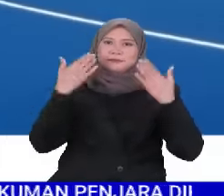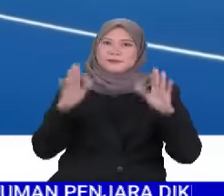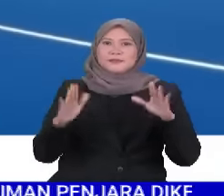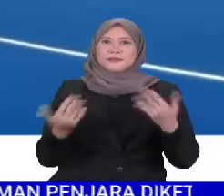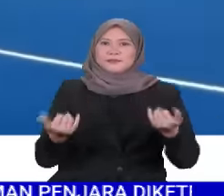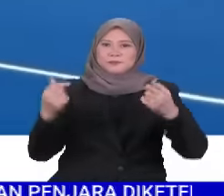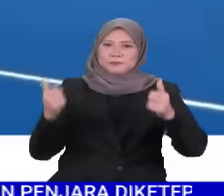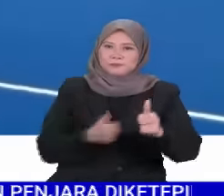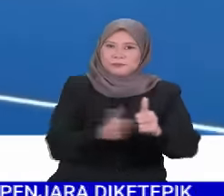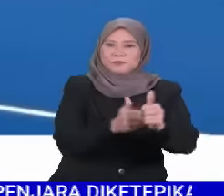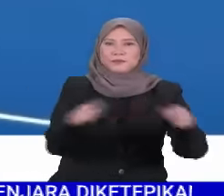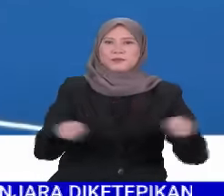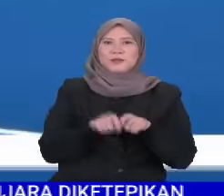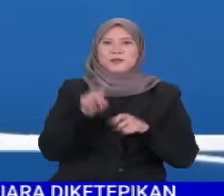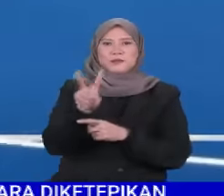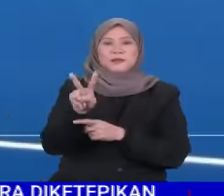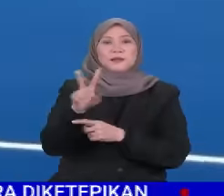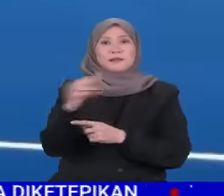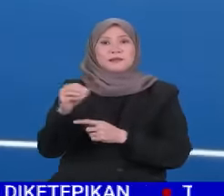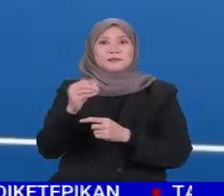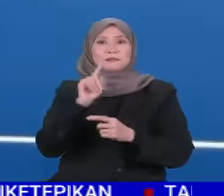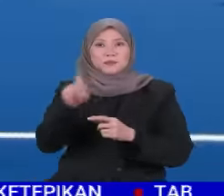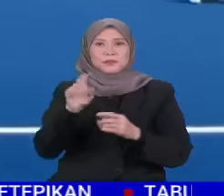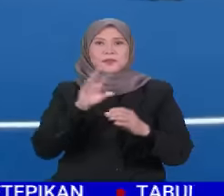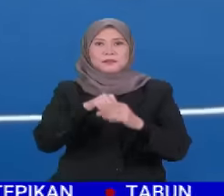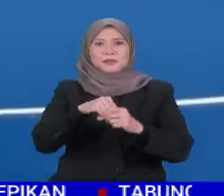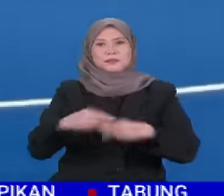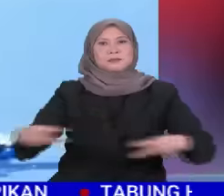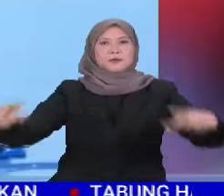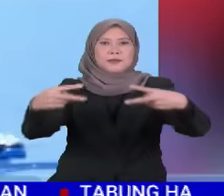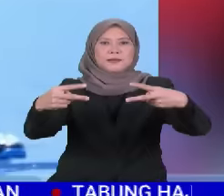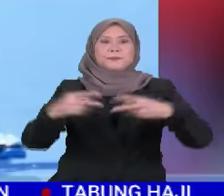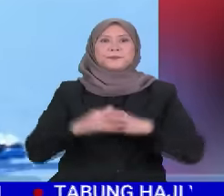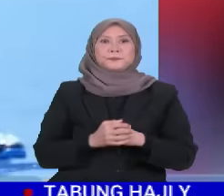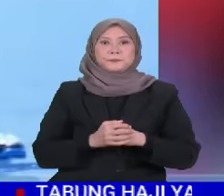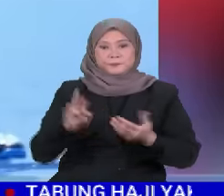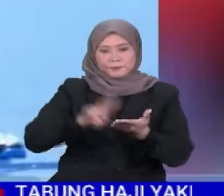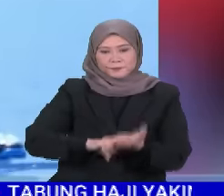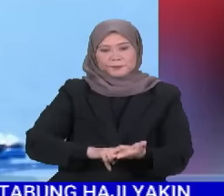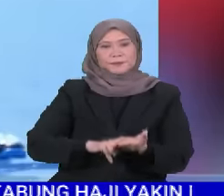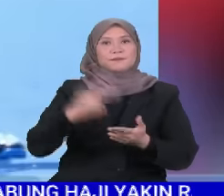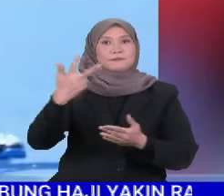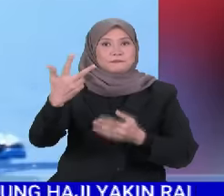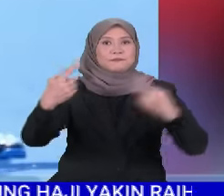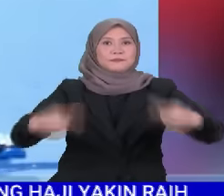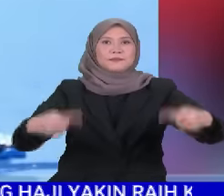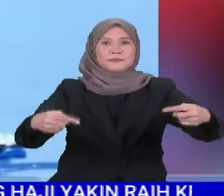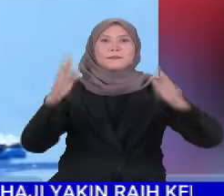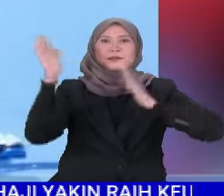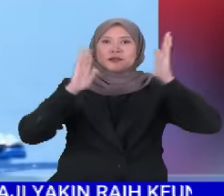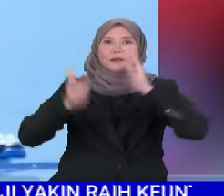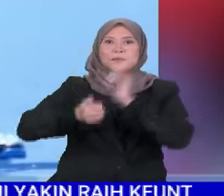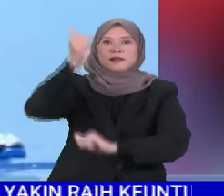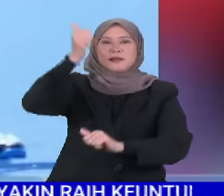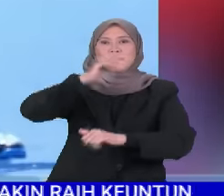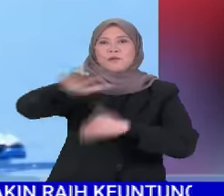misi memburu Tempat kedua kumpulan sekaligus menjamin separoh tiga pertemuan terakhir Brazil